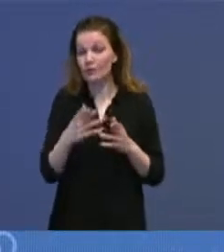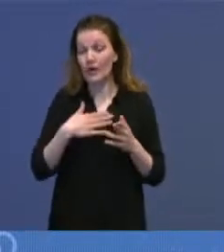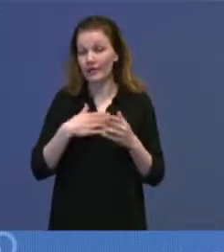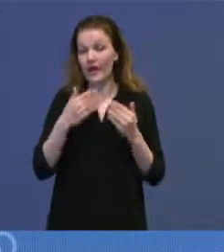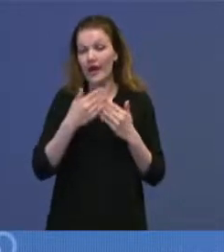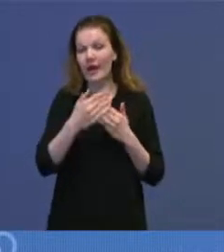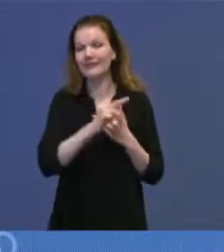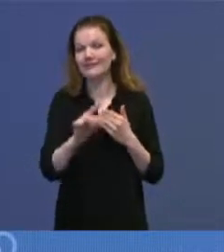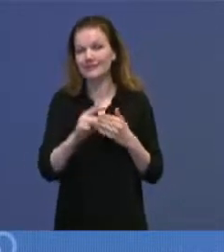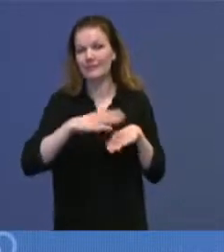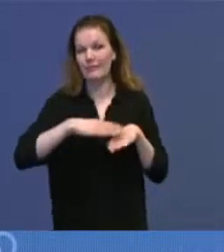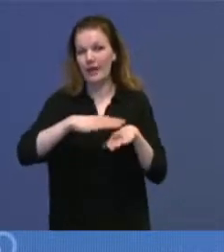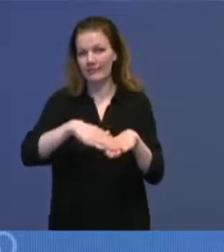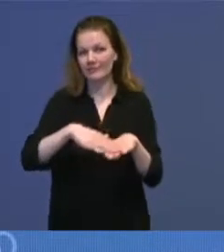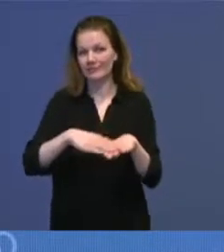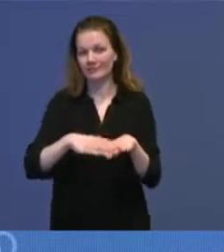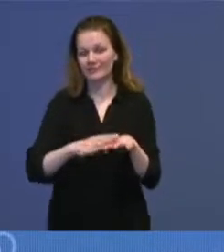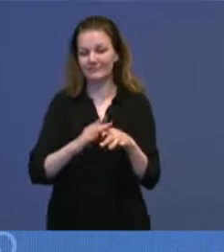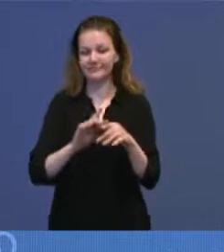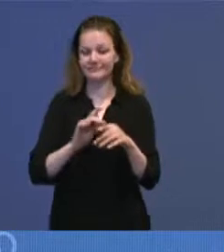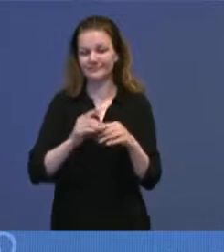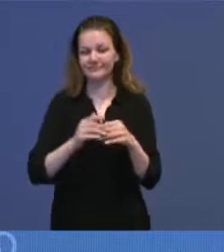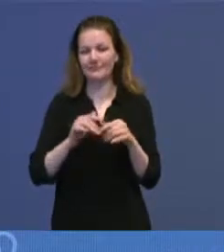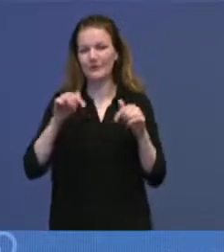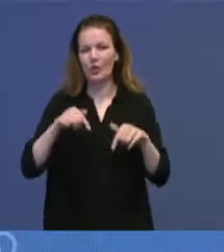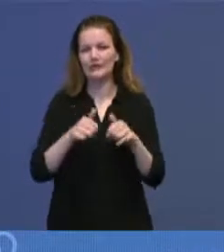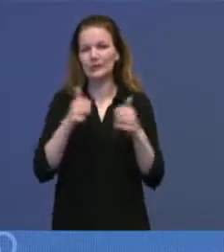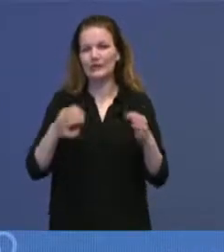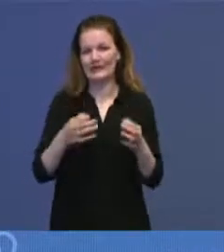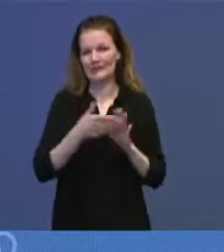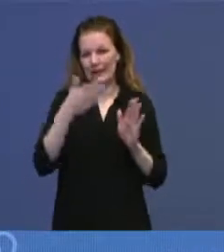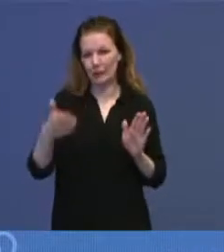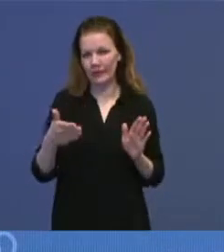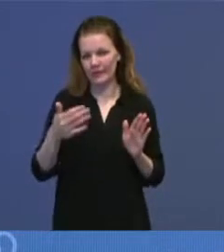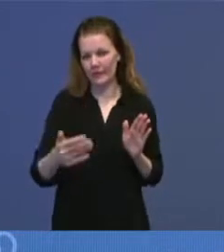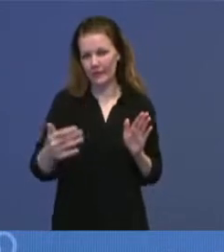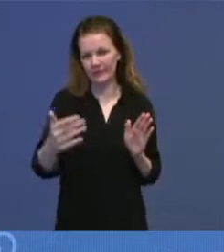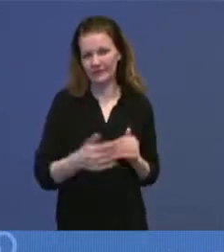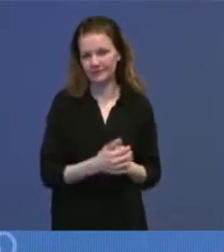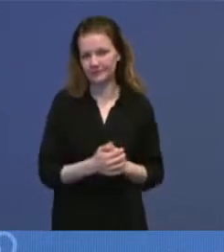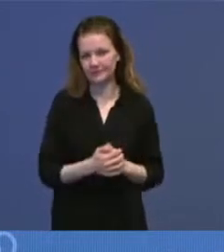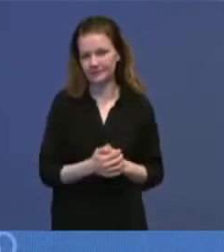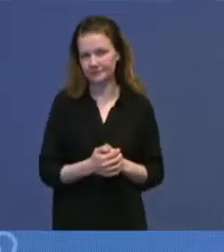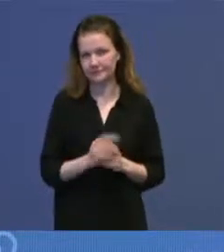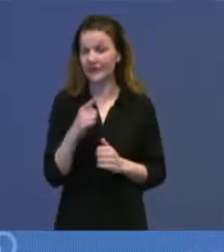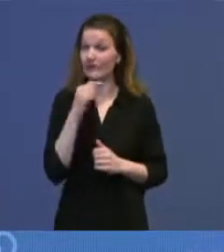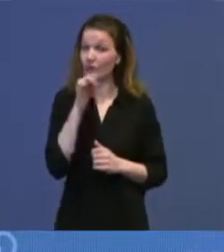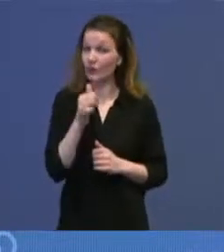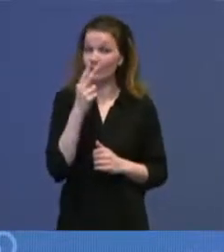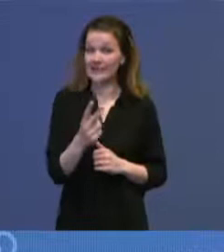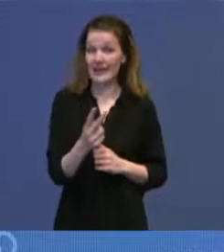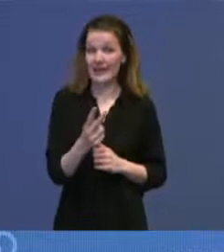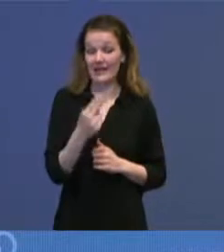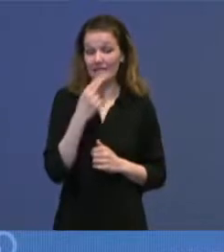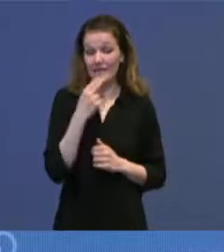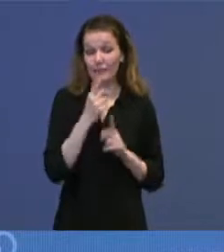år i løpet av denne stortingsperioden som vil gjelde framover. Og så må vi også se på hva slags konsekvenser dette får for 2023